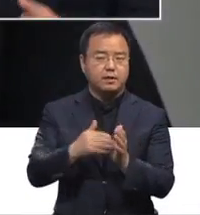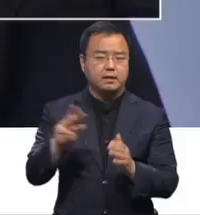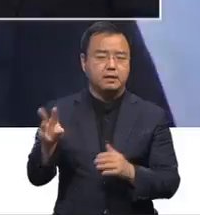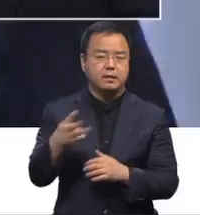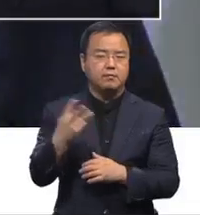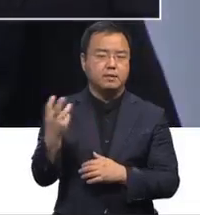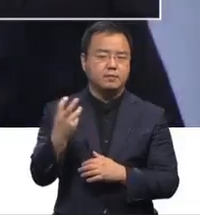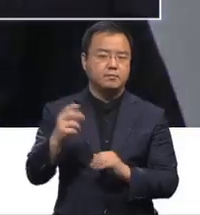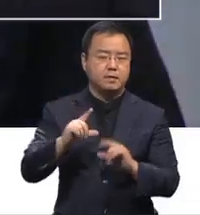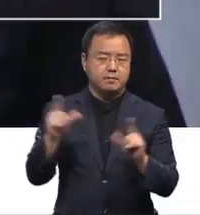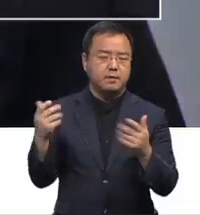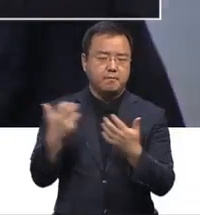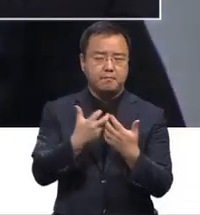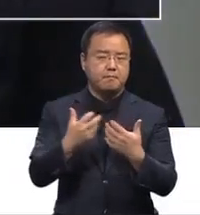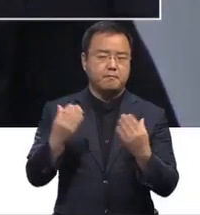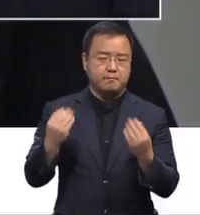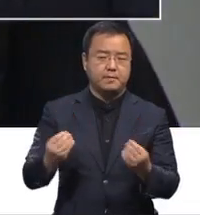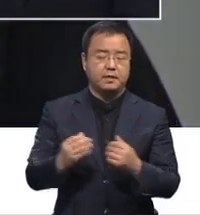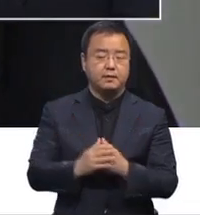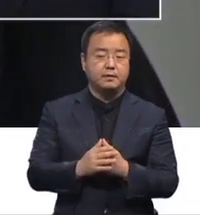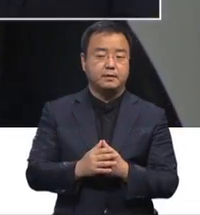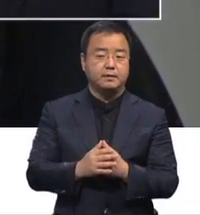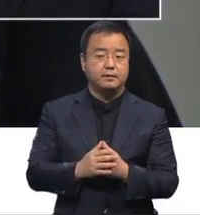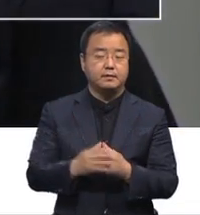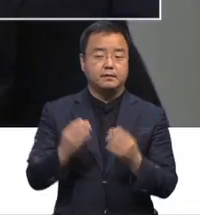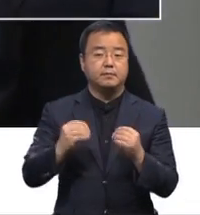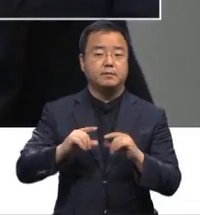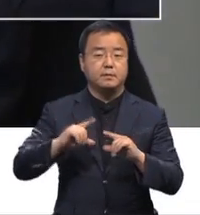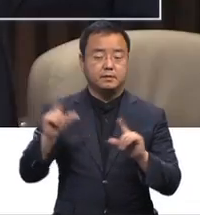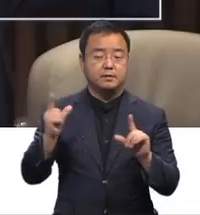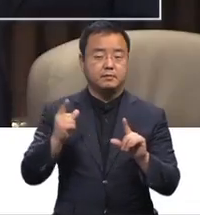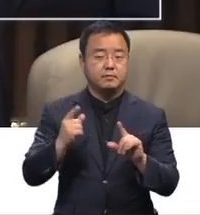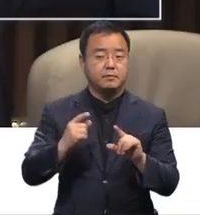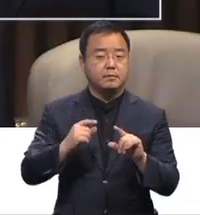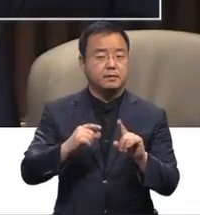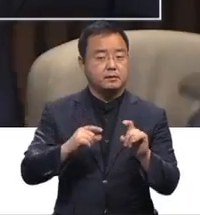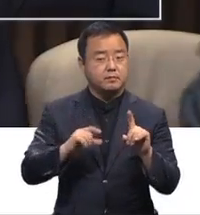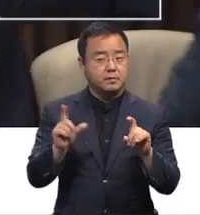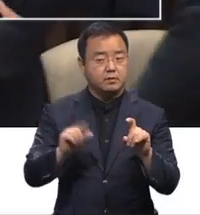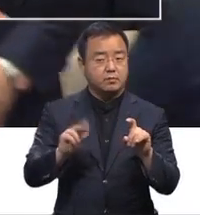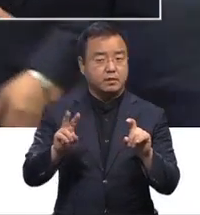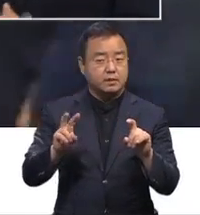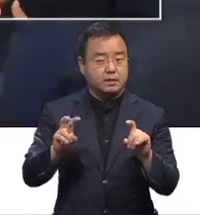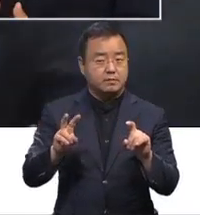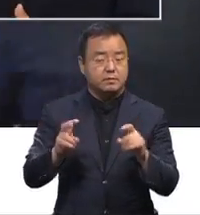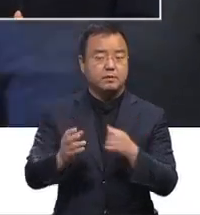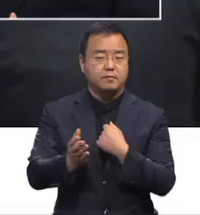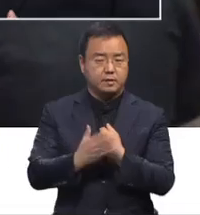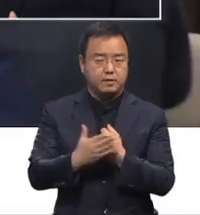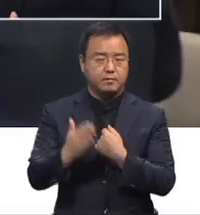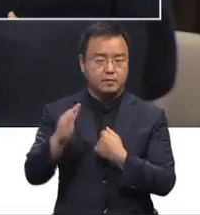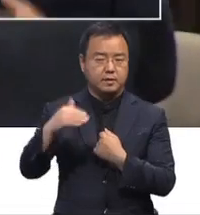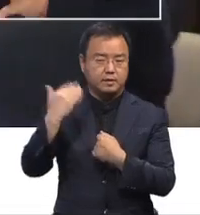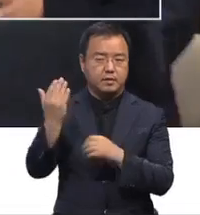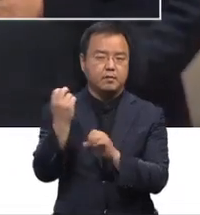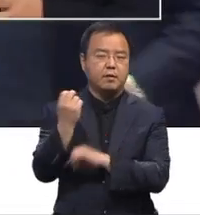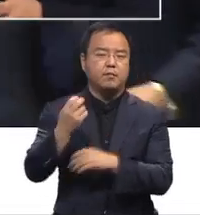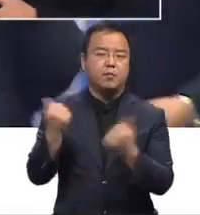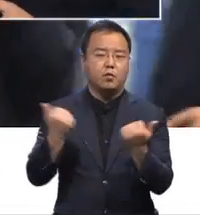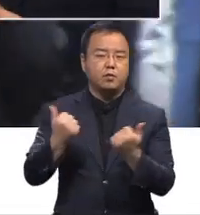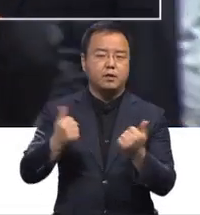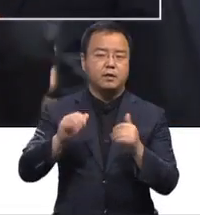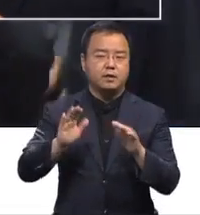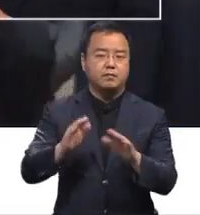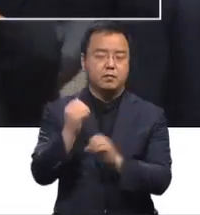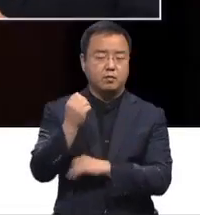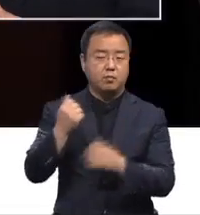이를 꽉 채워 줘 근데 어깨끈 날짜가 지난달 21일 얻기 때문에 되게 원칙적으로는 그 이후에 열리는 보내 이번 보내